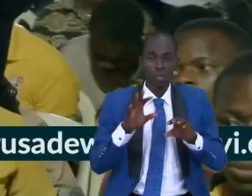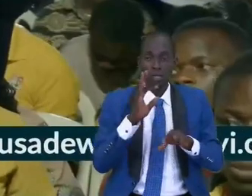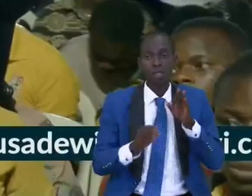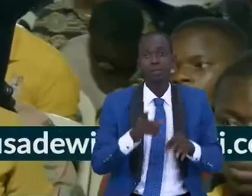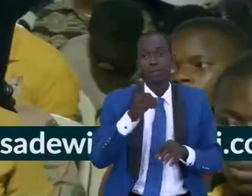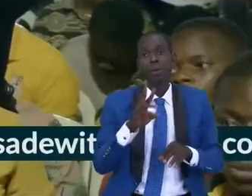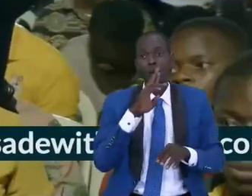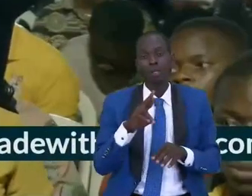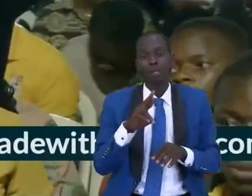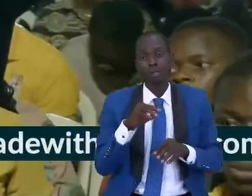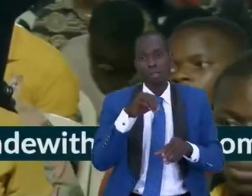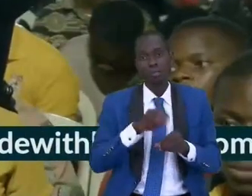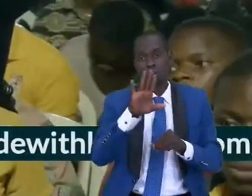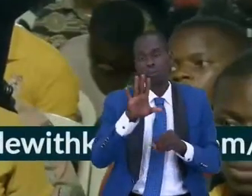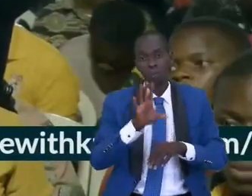Cela va servir,